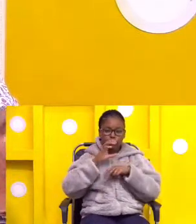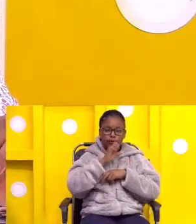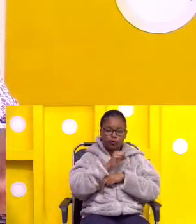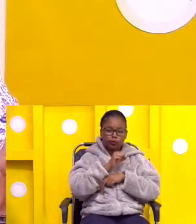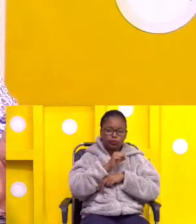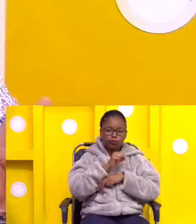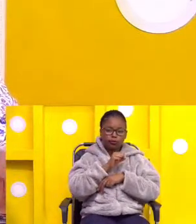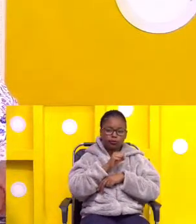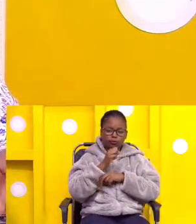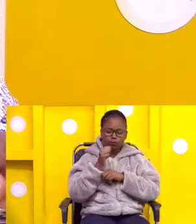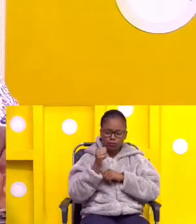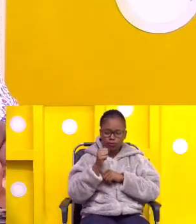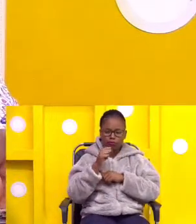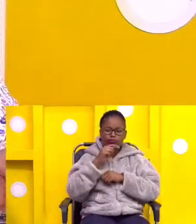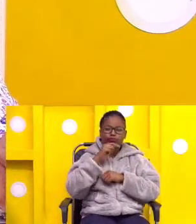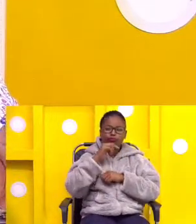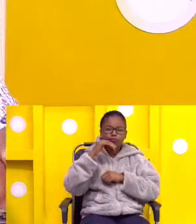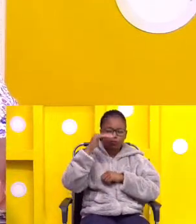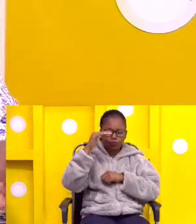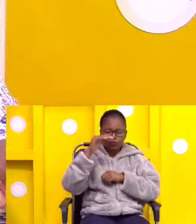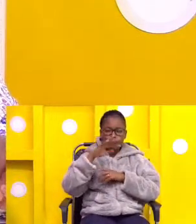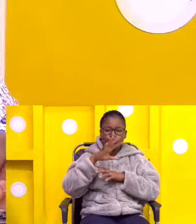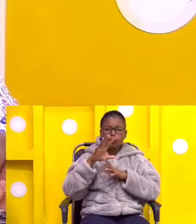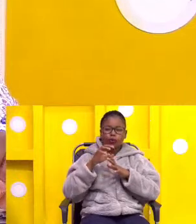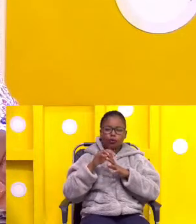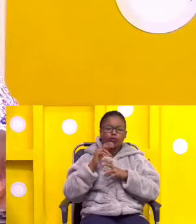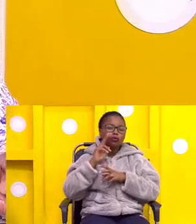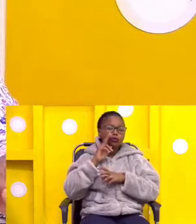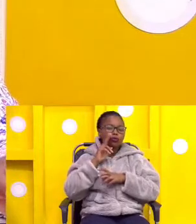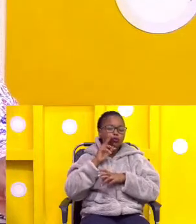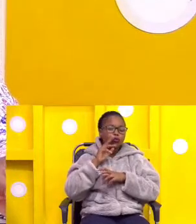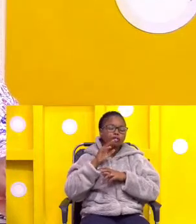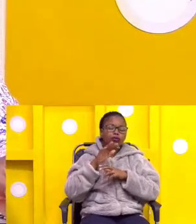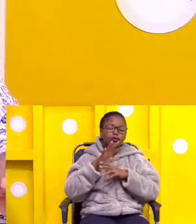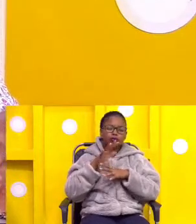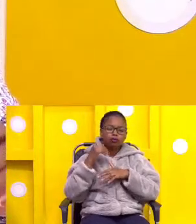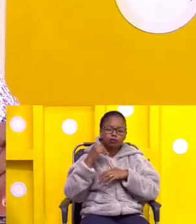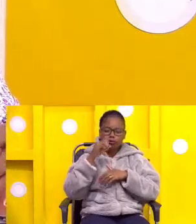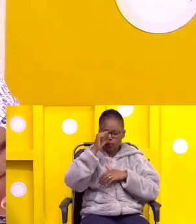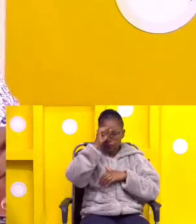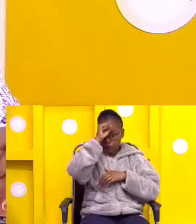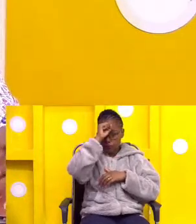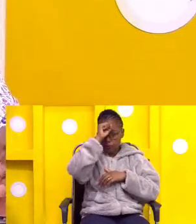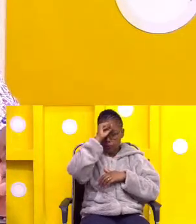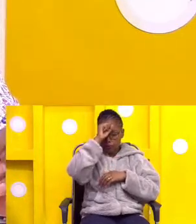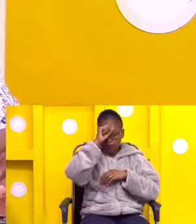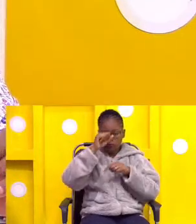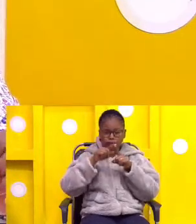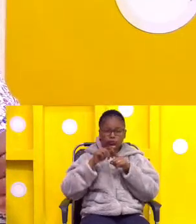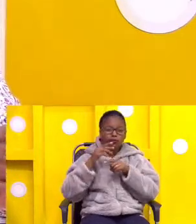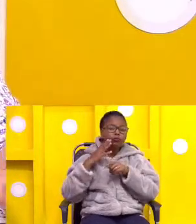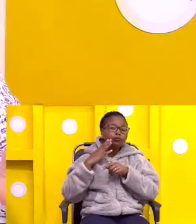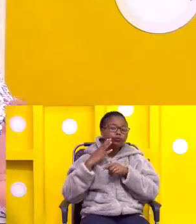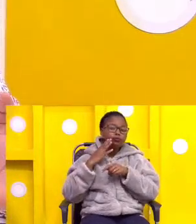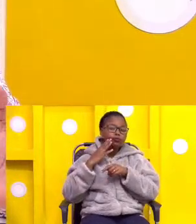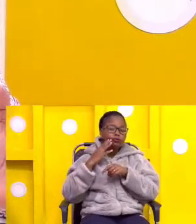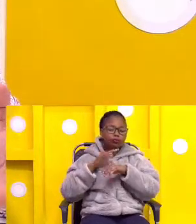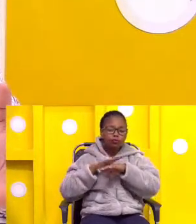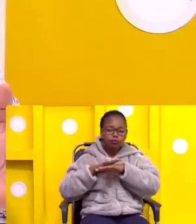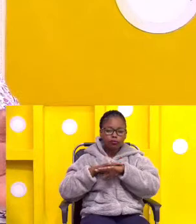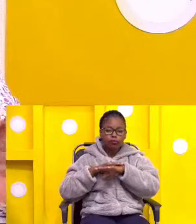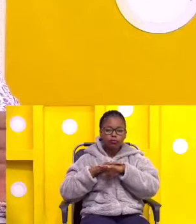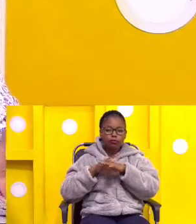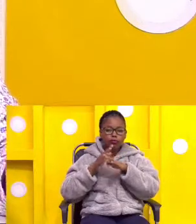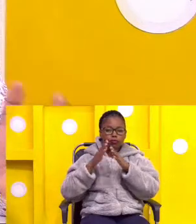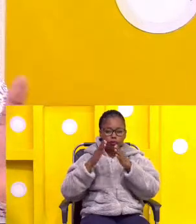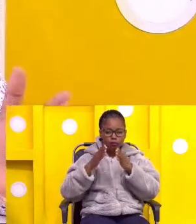tukamenone ya baba mukuru baba munyinyi baba kone kagate mukiru mami wao tondu ari mundu mwega akiri mundu